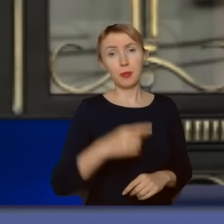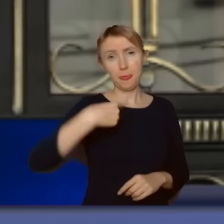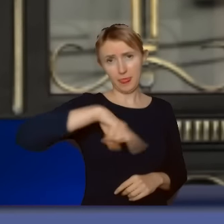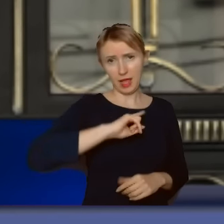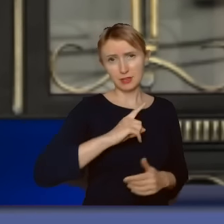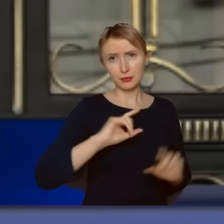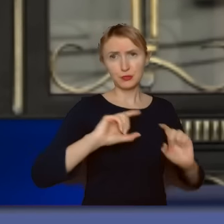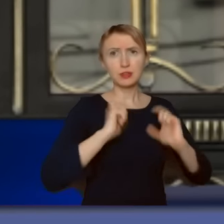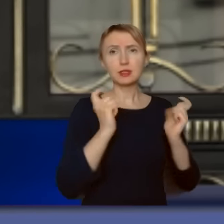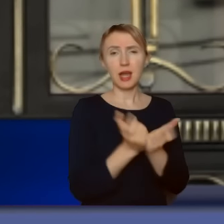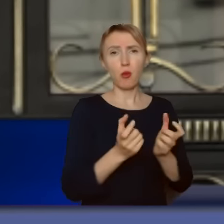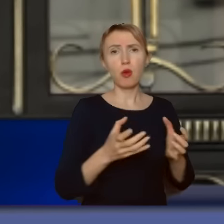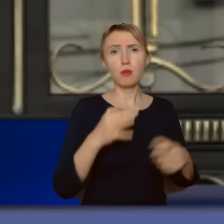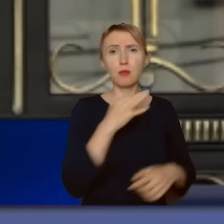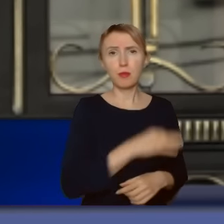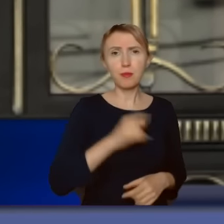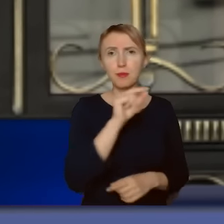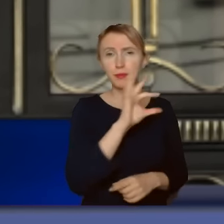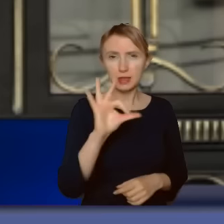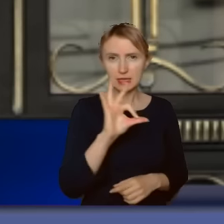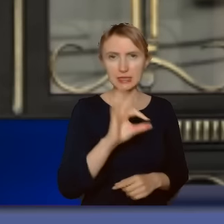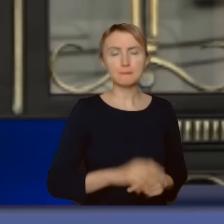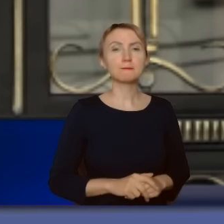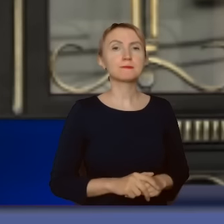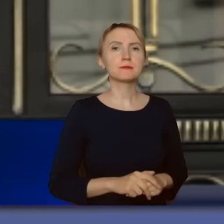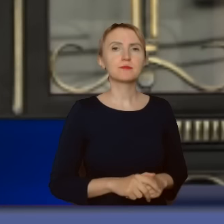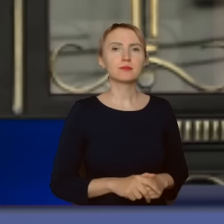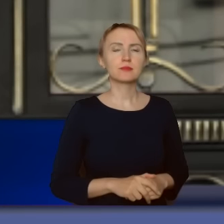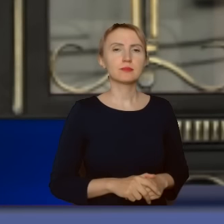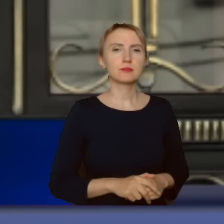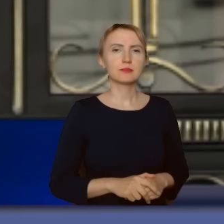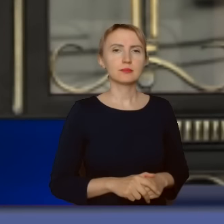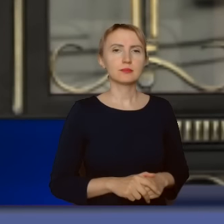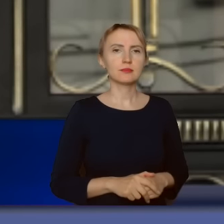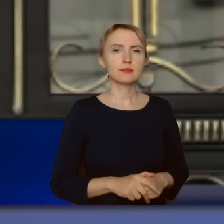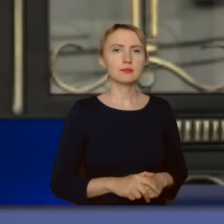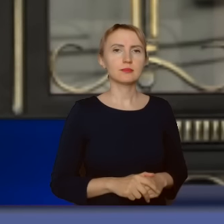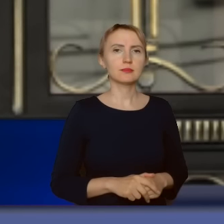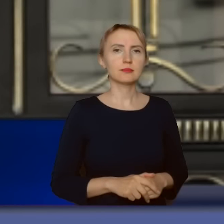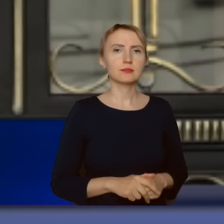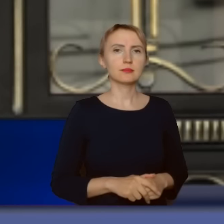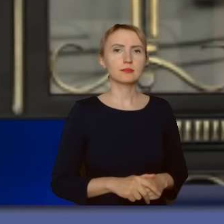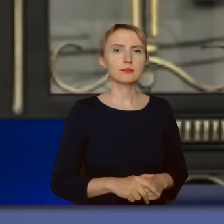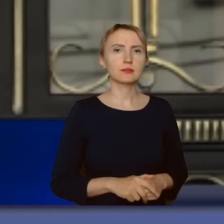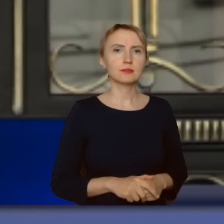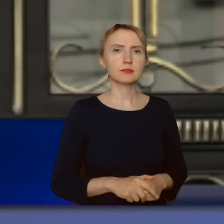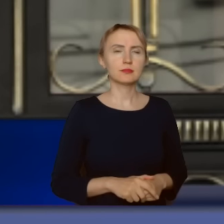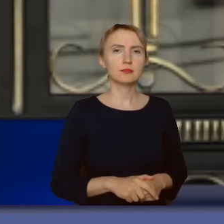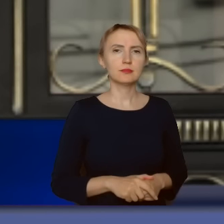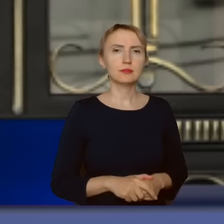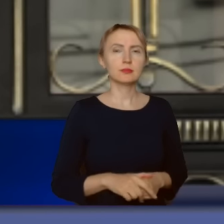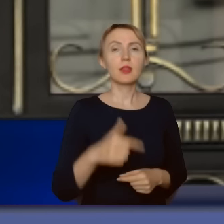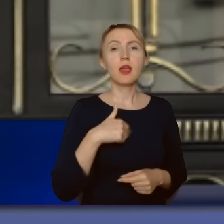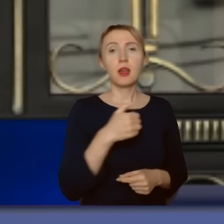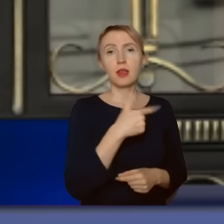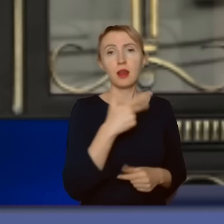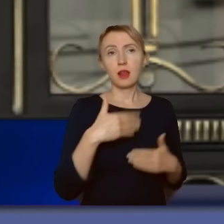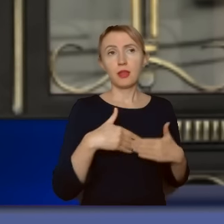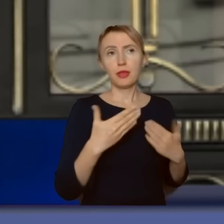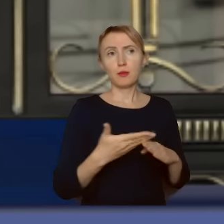całą formację Prawo i Sprawiedliwość. A ja kilka dni przed